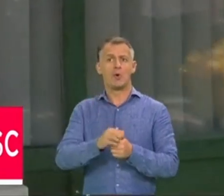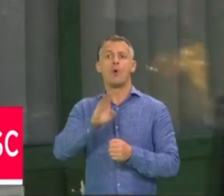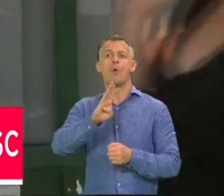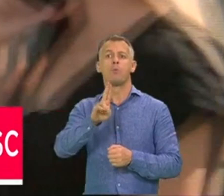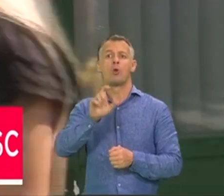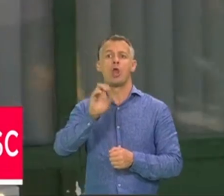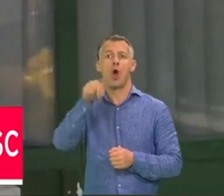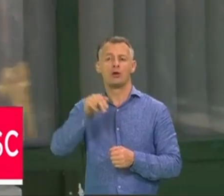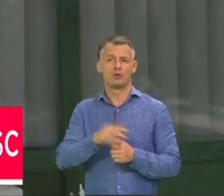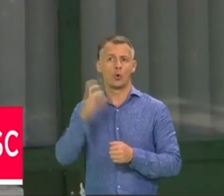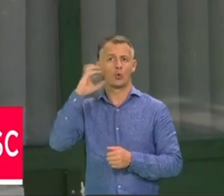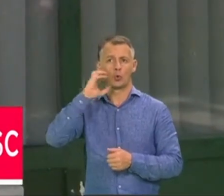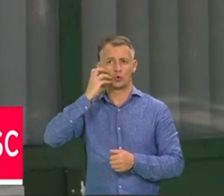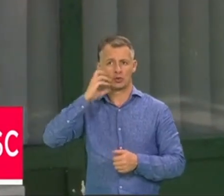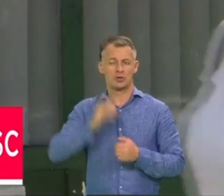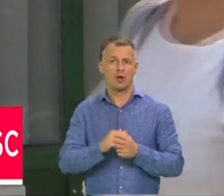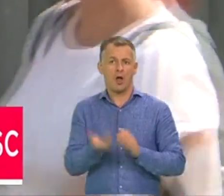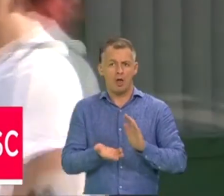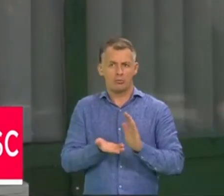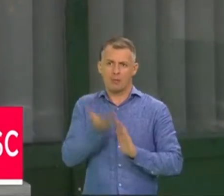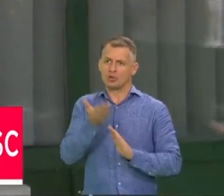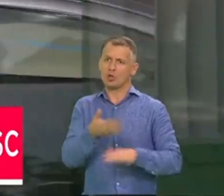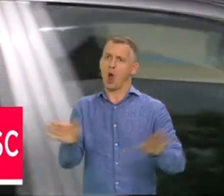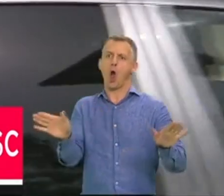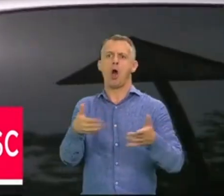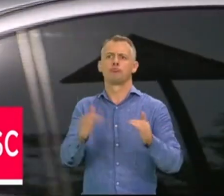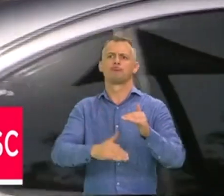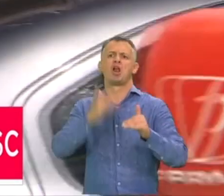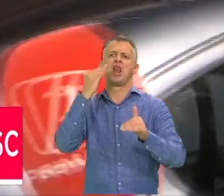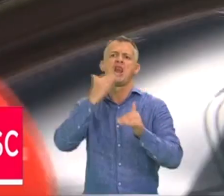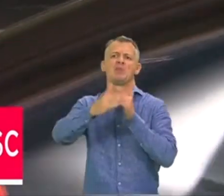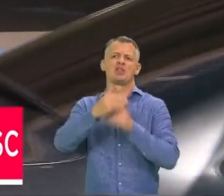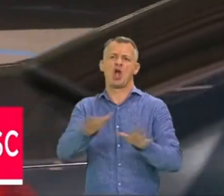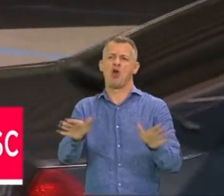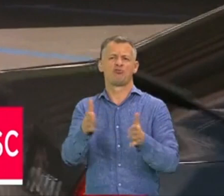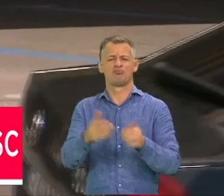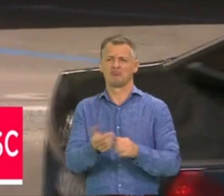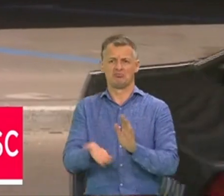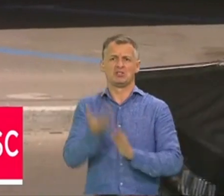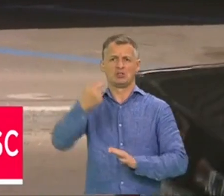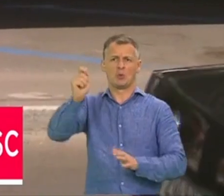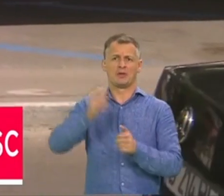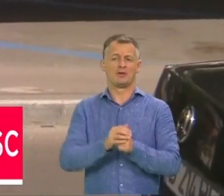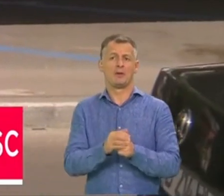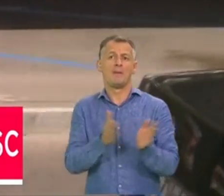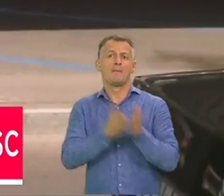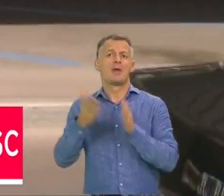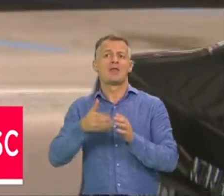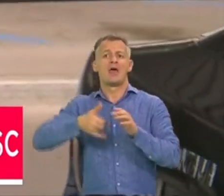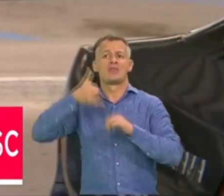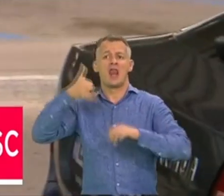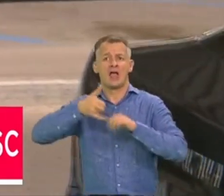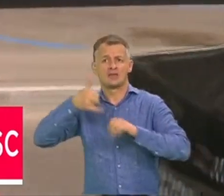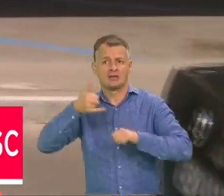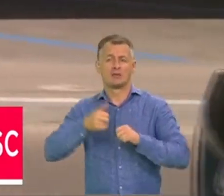bulionul. Cel puțin bulionul a depășit orice limită. Ce s-a scumpit mai mult? Ce ați văzut? Deci partea de lactate,